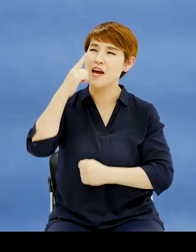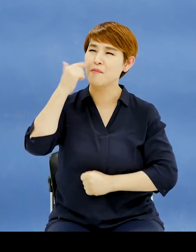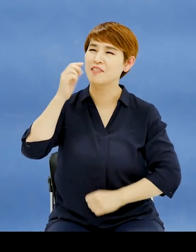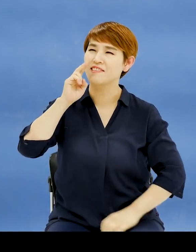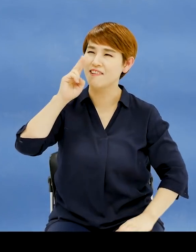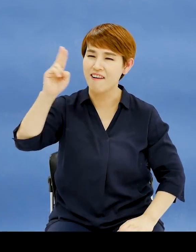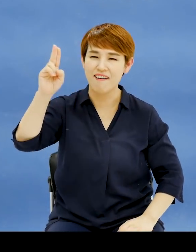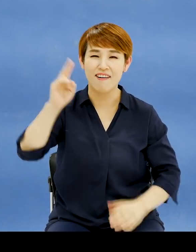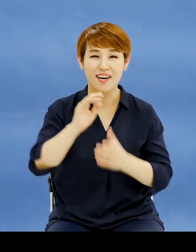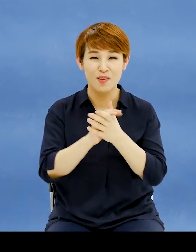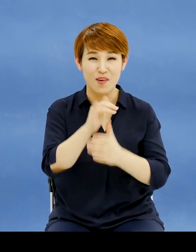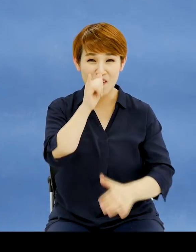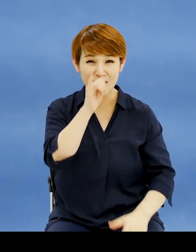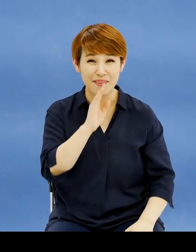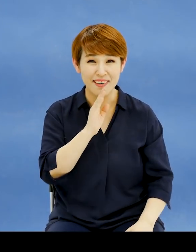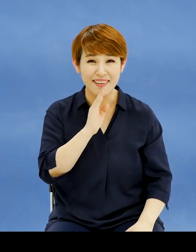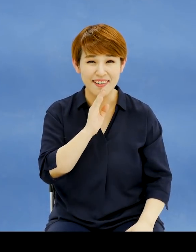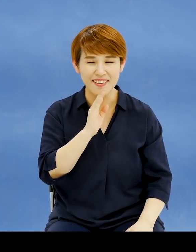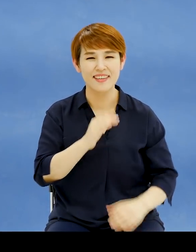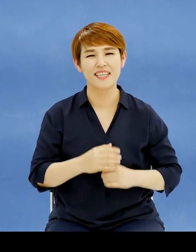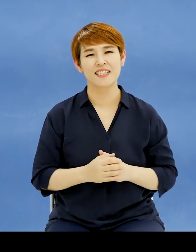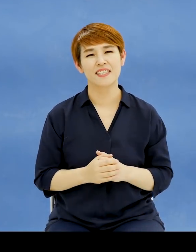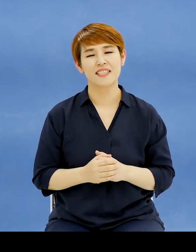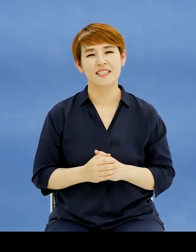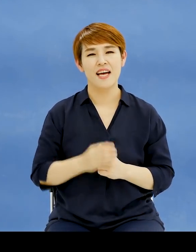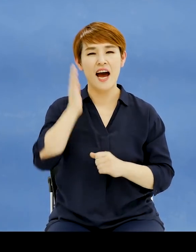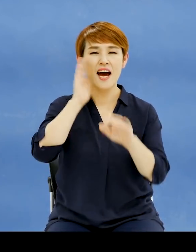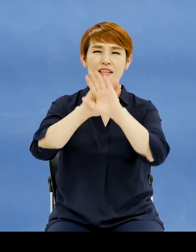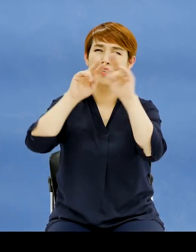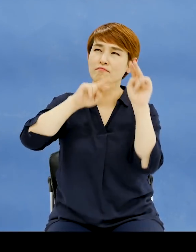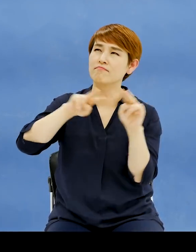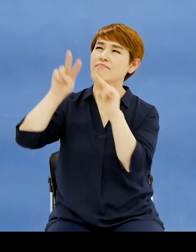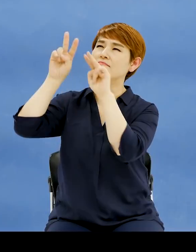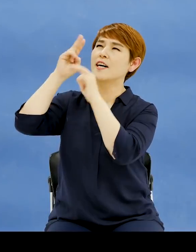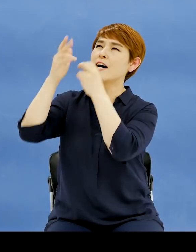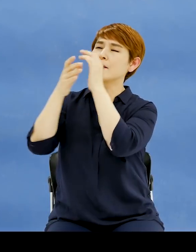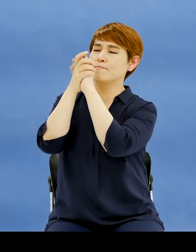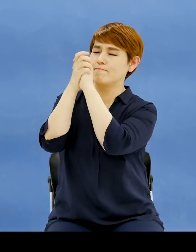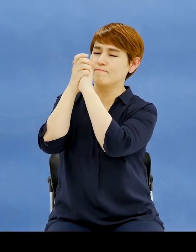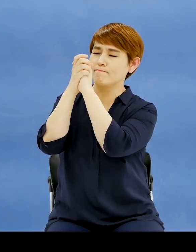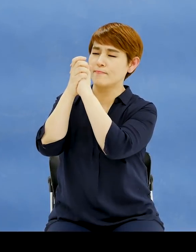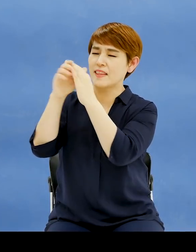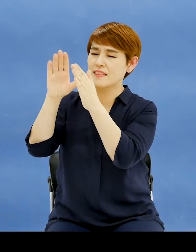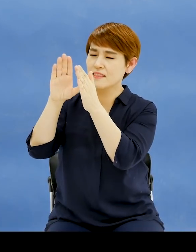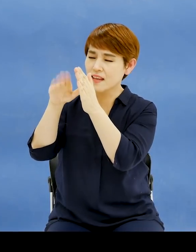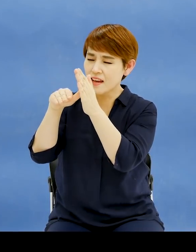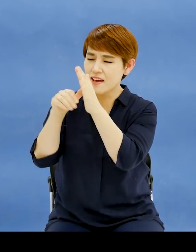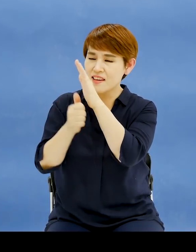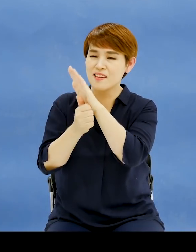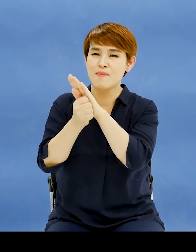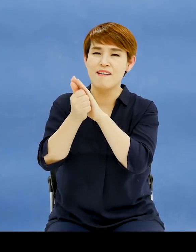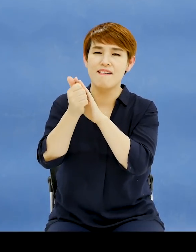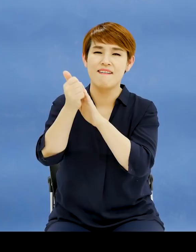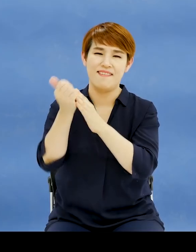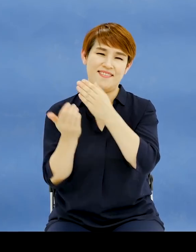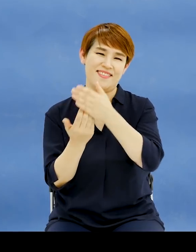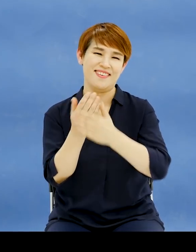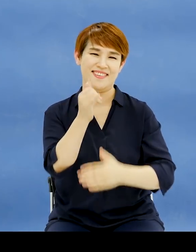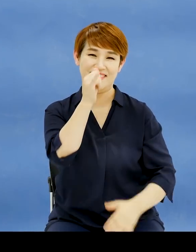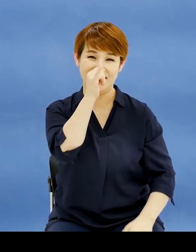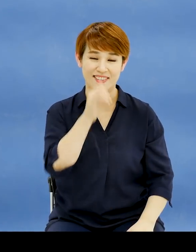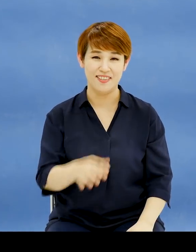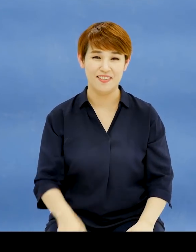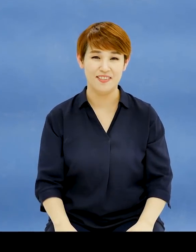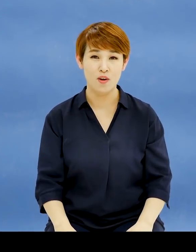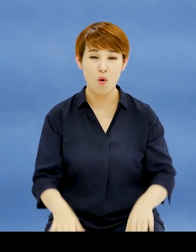시작을 하는데 정말 늘 우리가 어떤 상황에서도 하늘을 보면서 하나님께 기도할 때 그때야 비로소 희망이 생긴다는 생각이